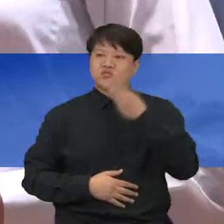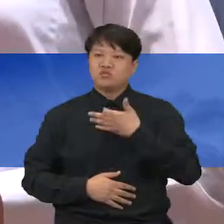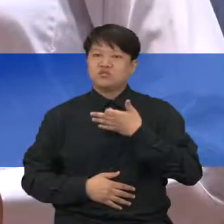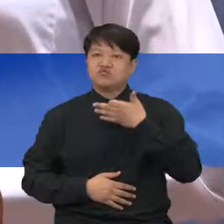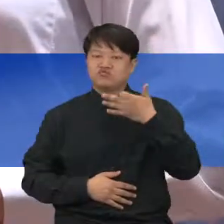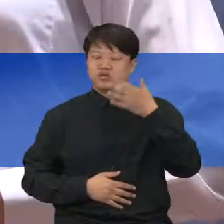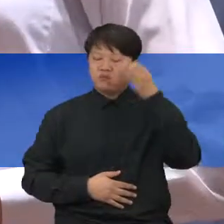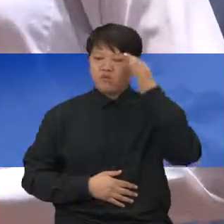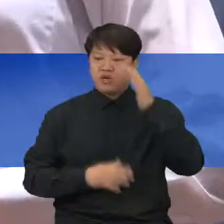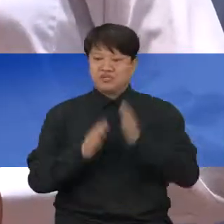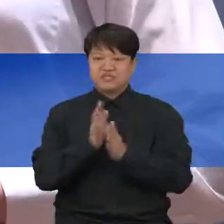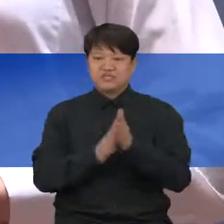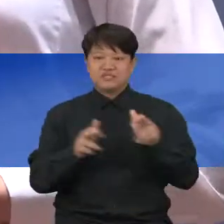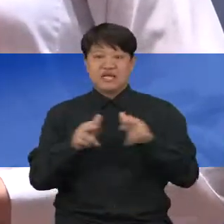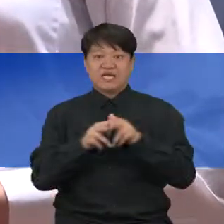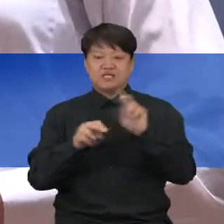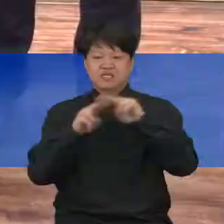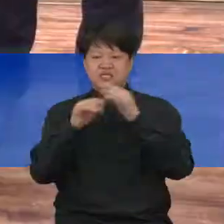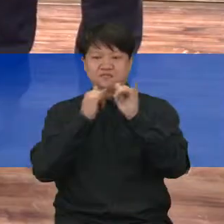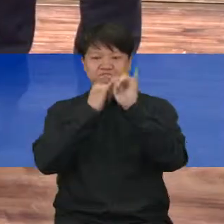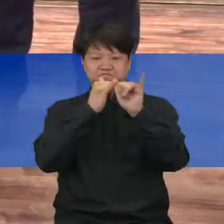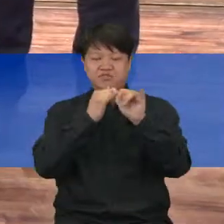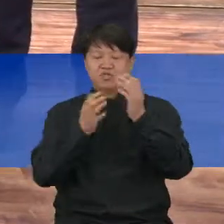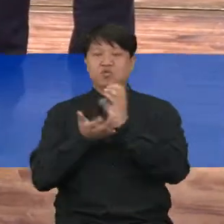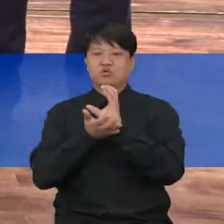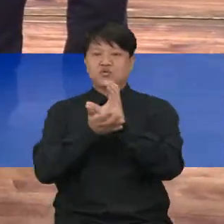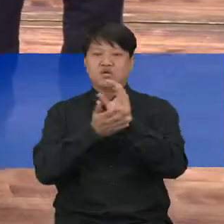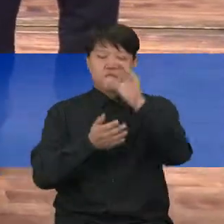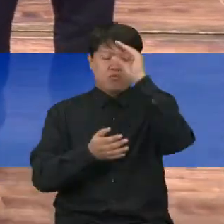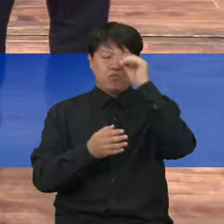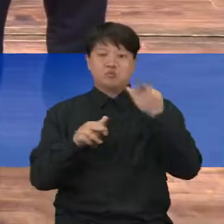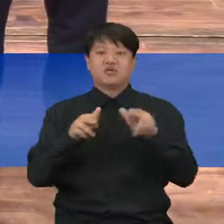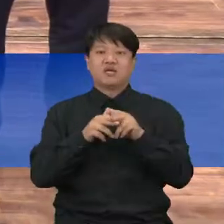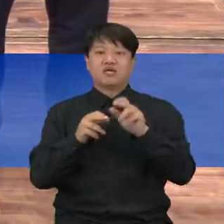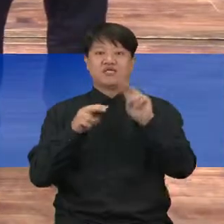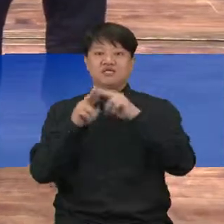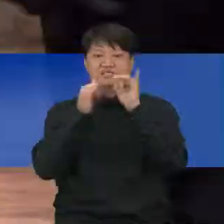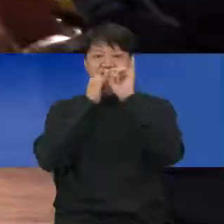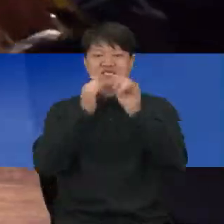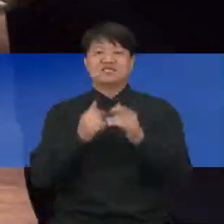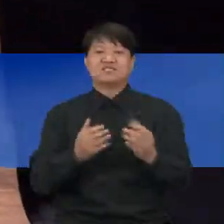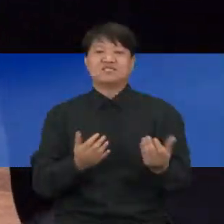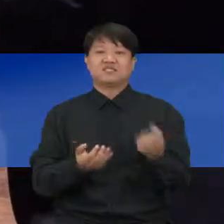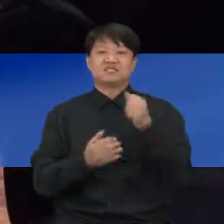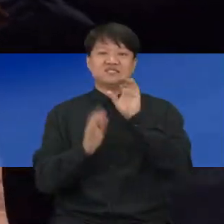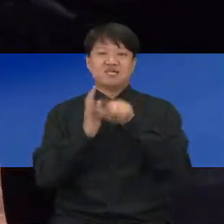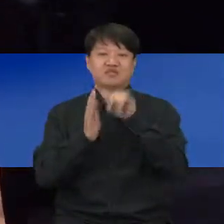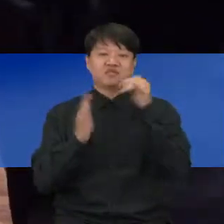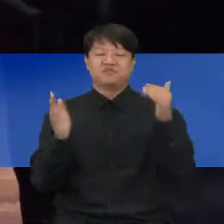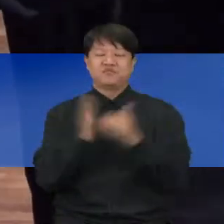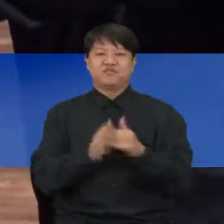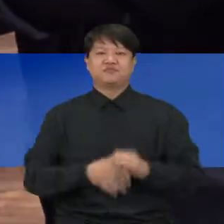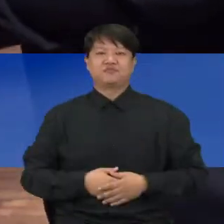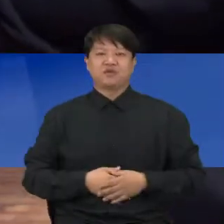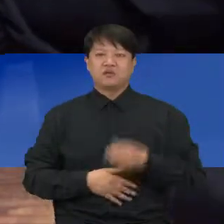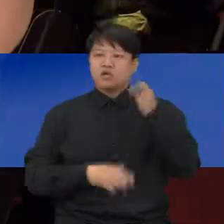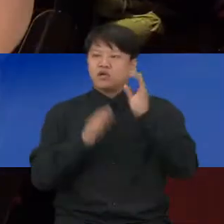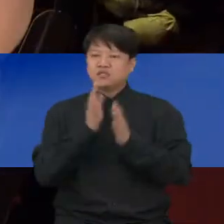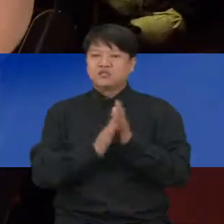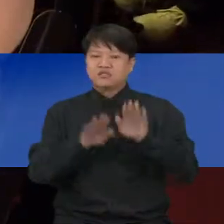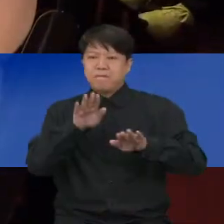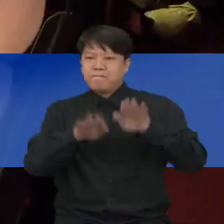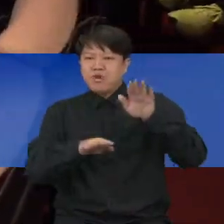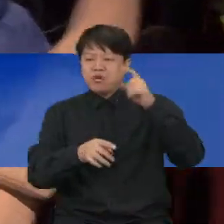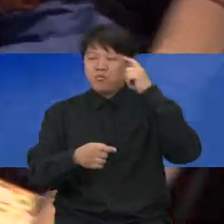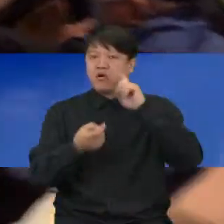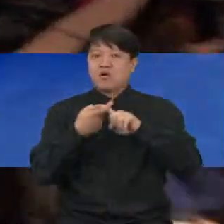또 2019년 포항시 장애인상 표창, 모범 장애인상을 시상하는 시간도 가졌습니다. 포항시는